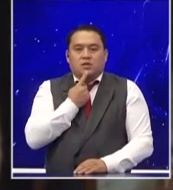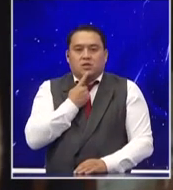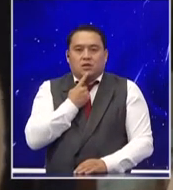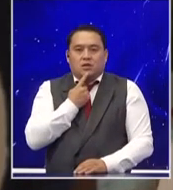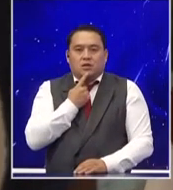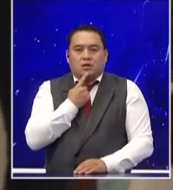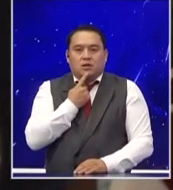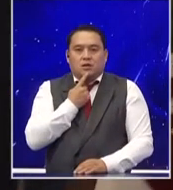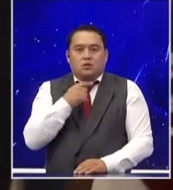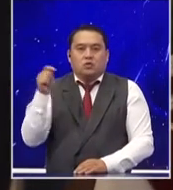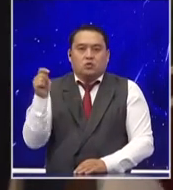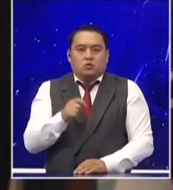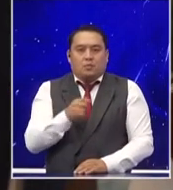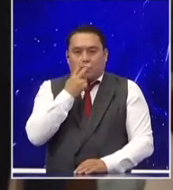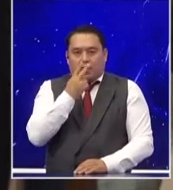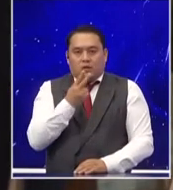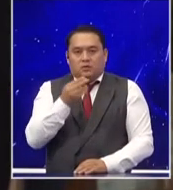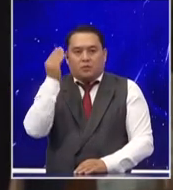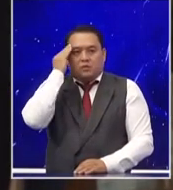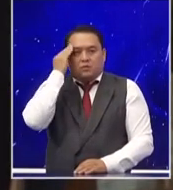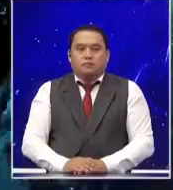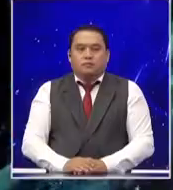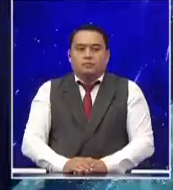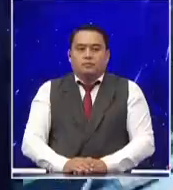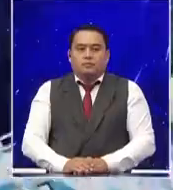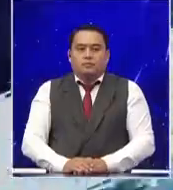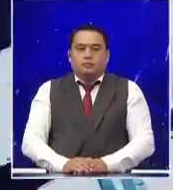сюда я прошла чтоб показать свои способности